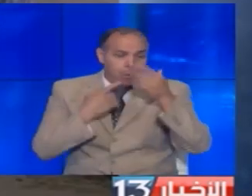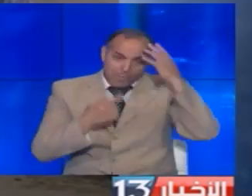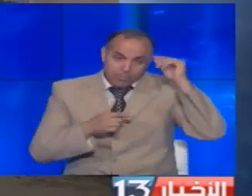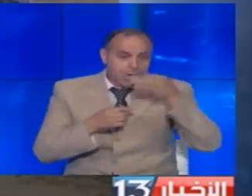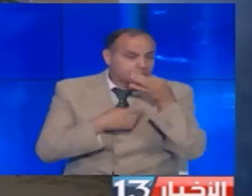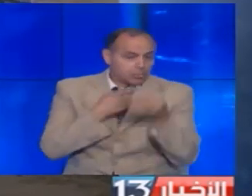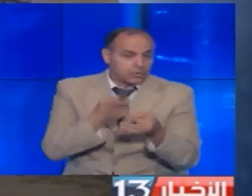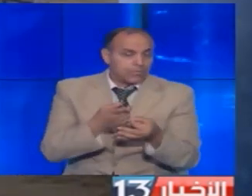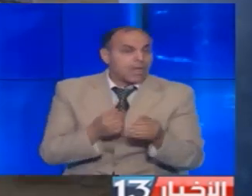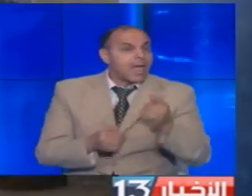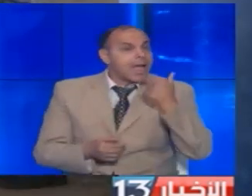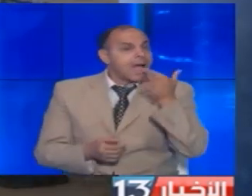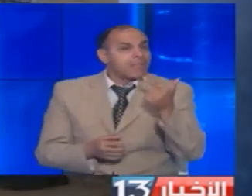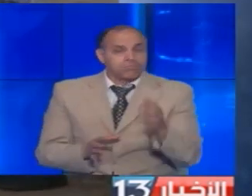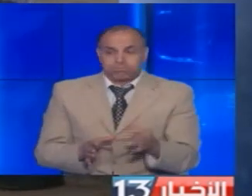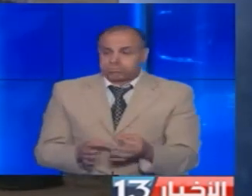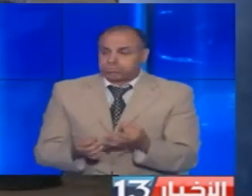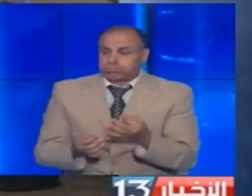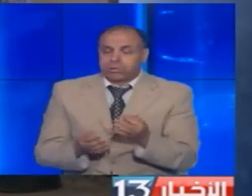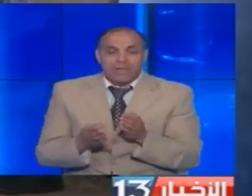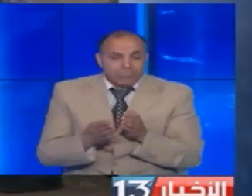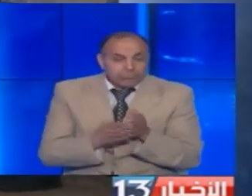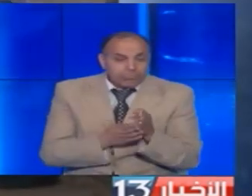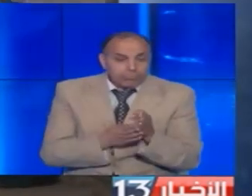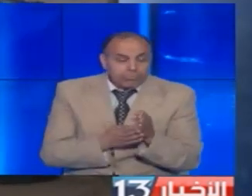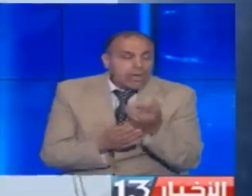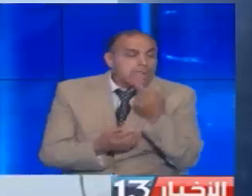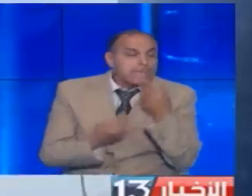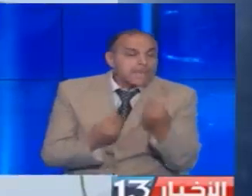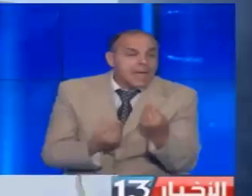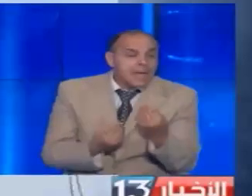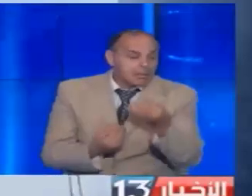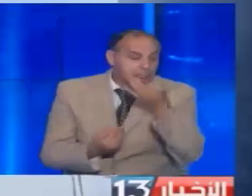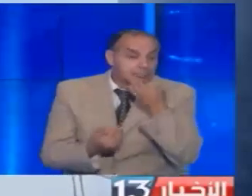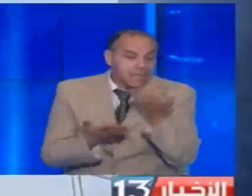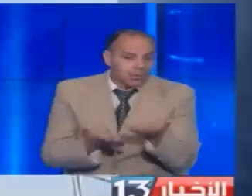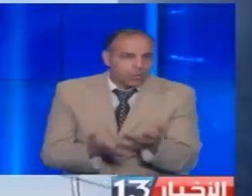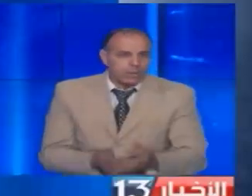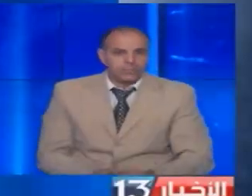المختصين متى وجدت الطريقة المثلى للاستغلال.